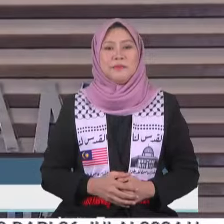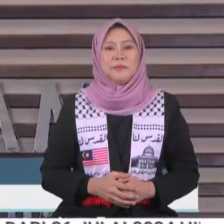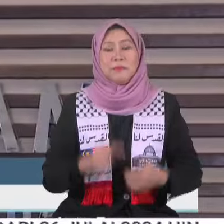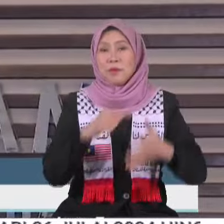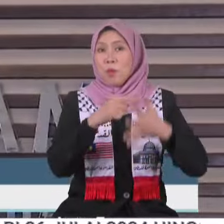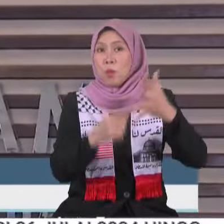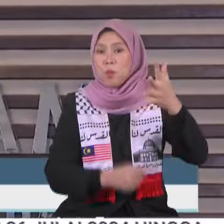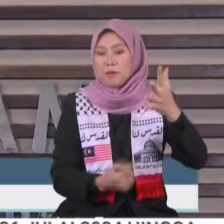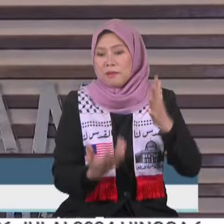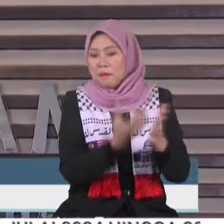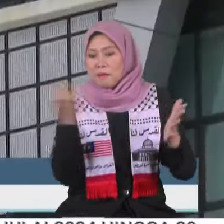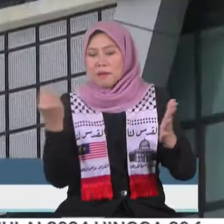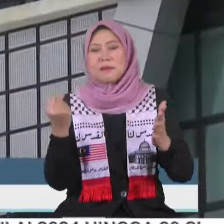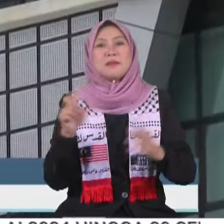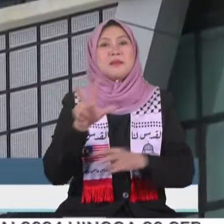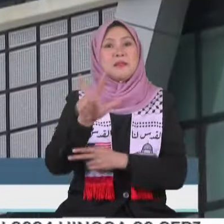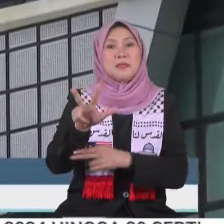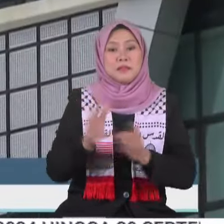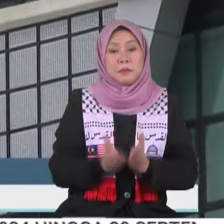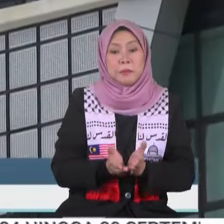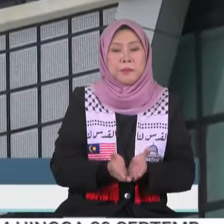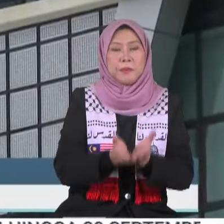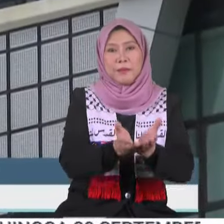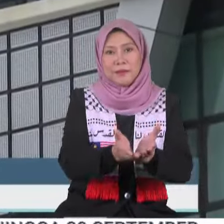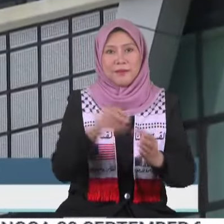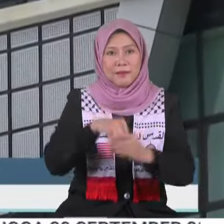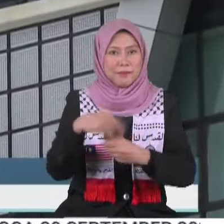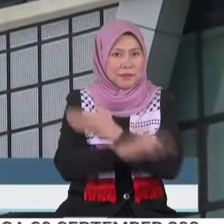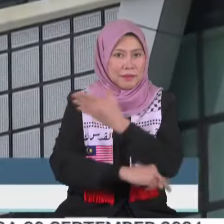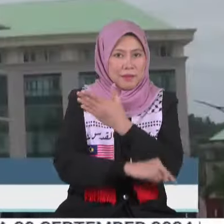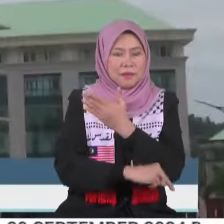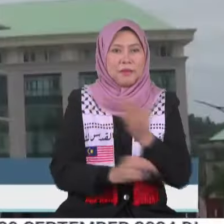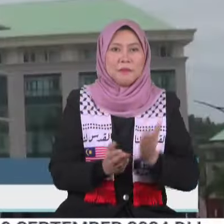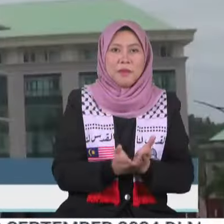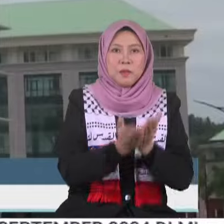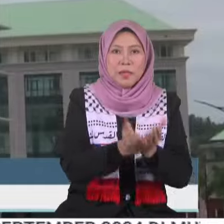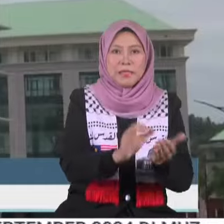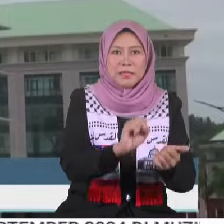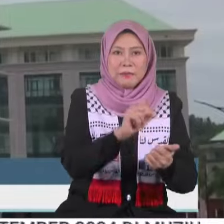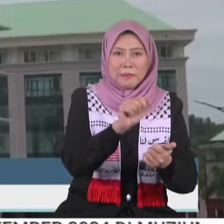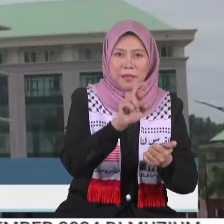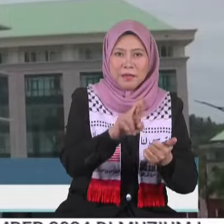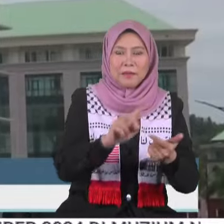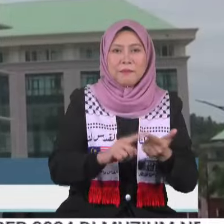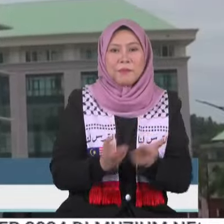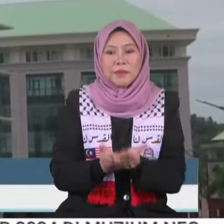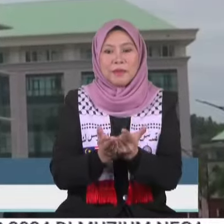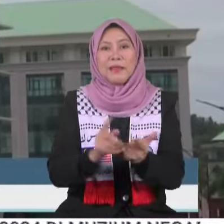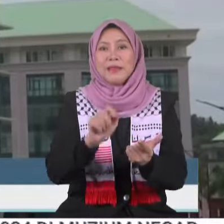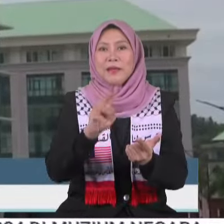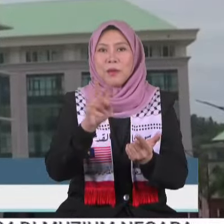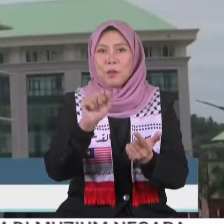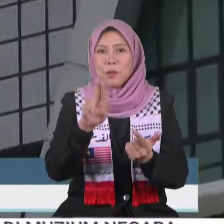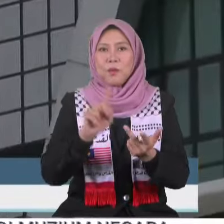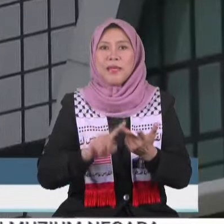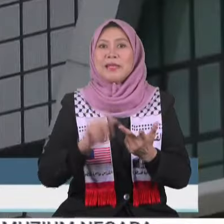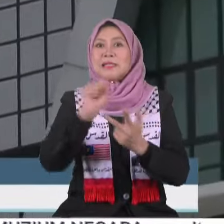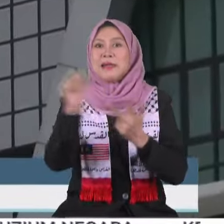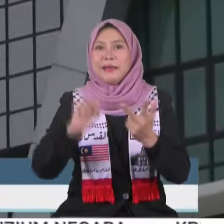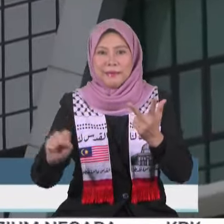Kesemua rampasan dibuat di tiga pelabuhan utama dalam negeri iaitu Pelabuhan Sepanggar, Pelabuhan Tawau dan Pelabuhan